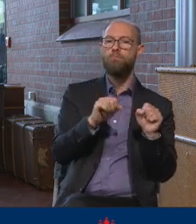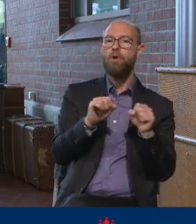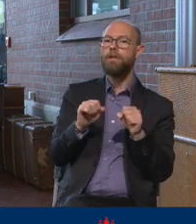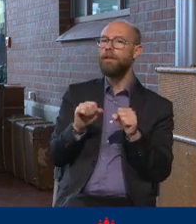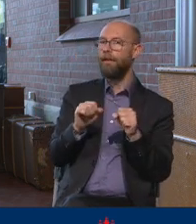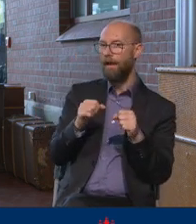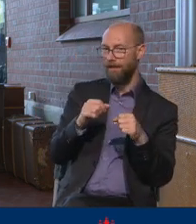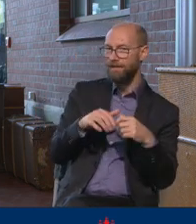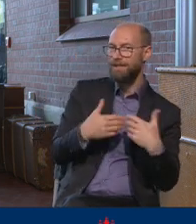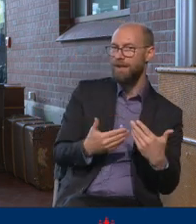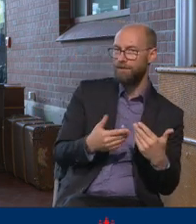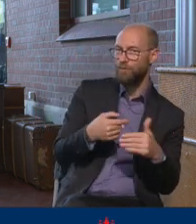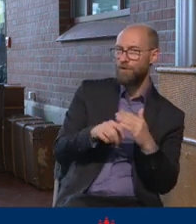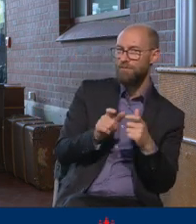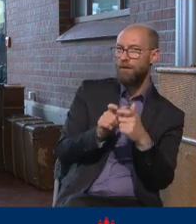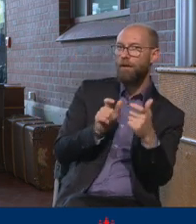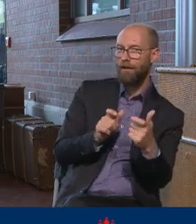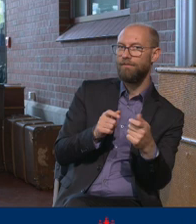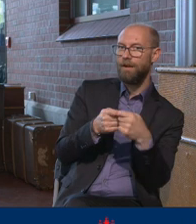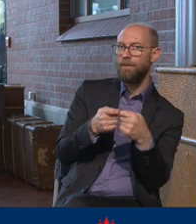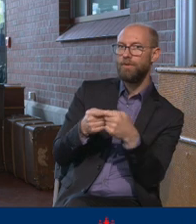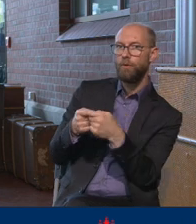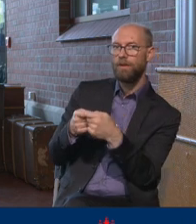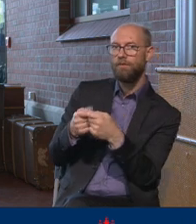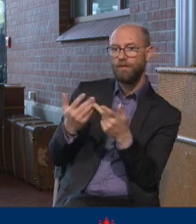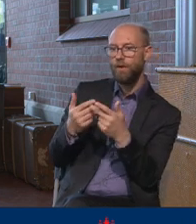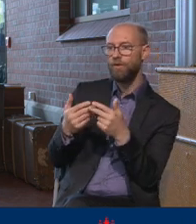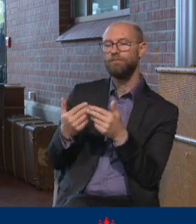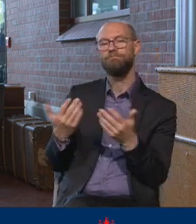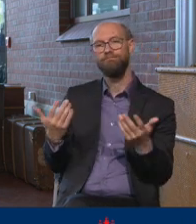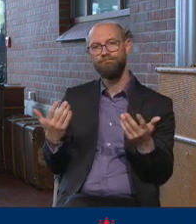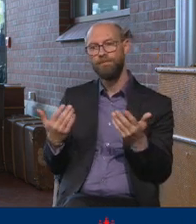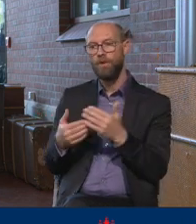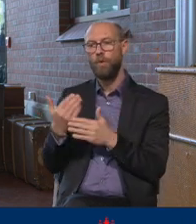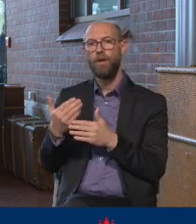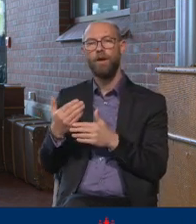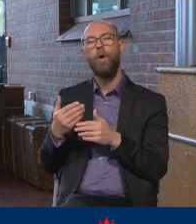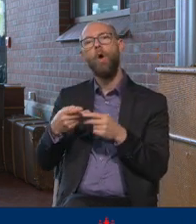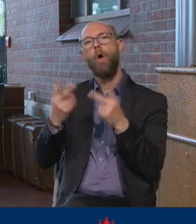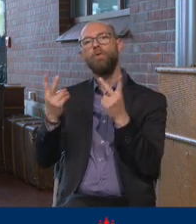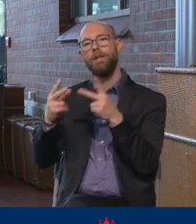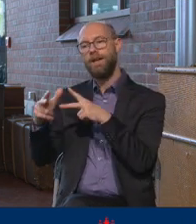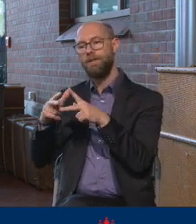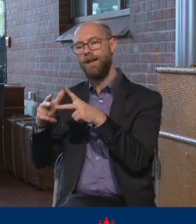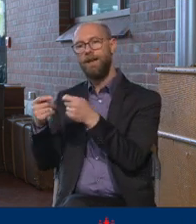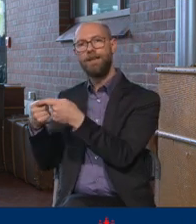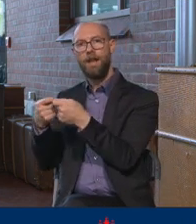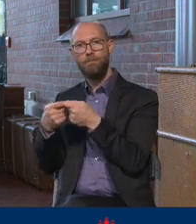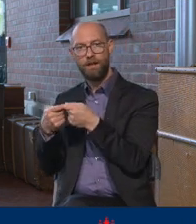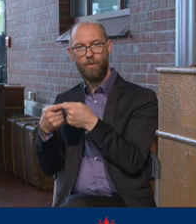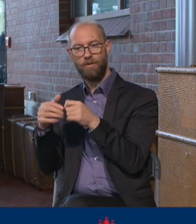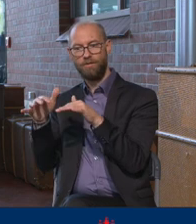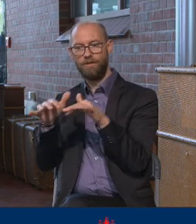entstanden sind durch die neuen verkehrlichen öpnv verbindungen das ist das ergebnis